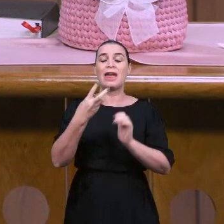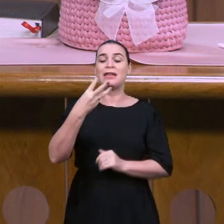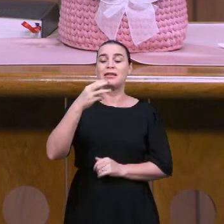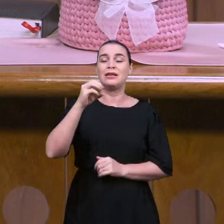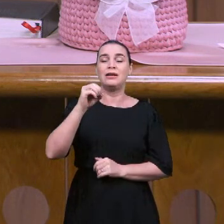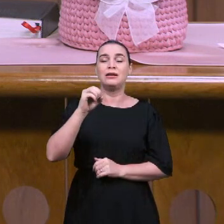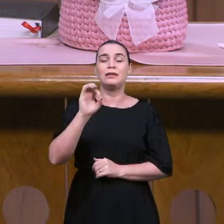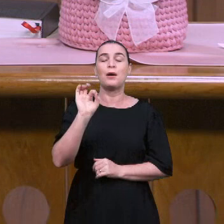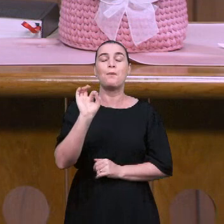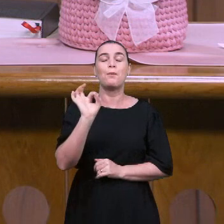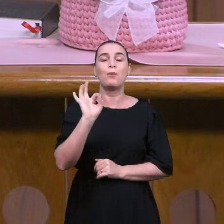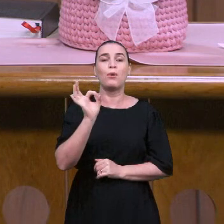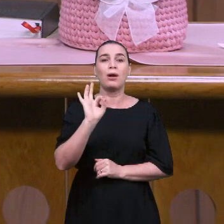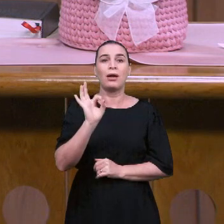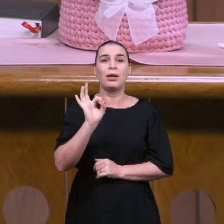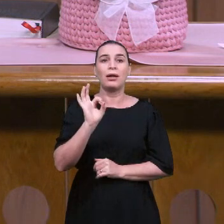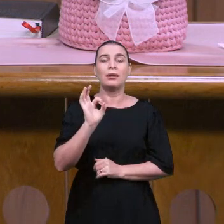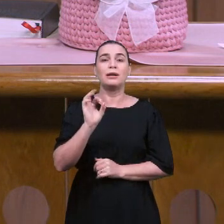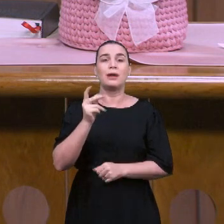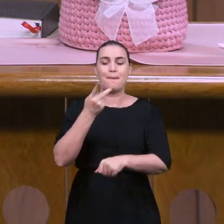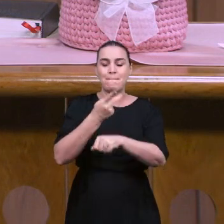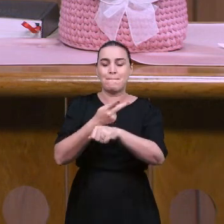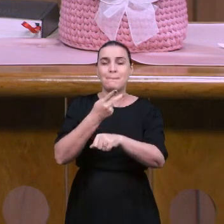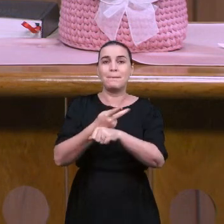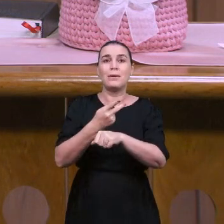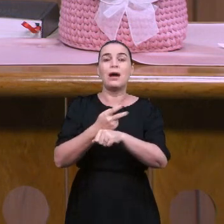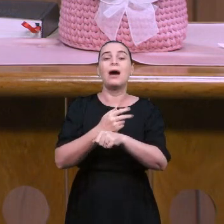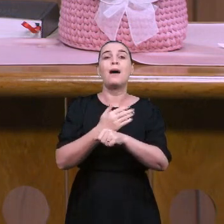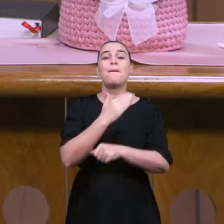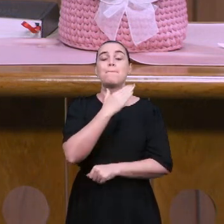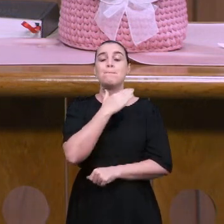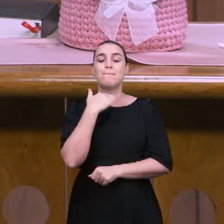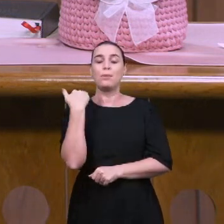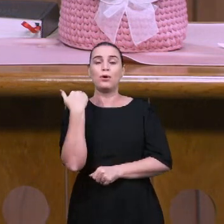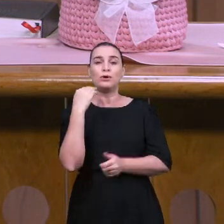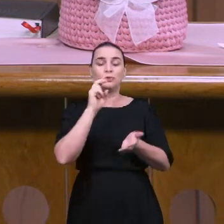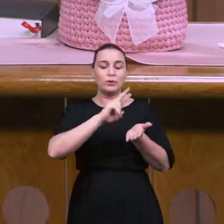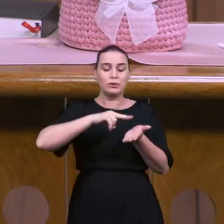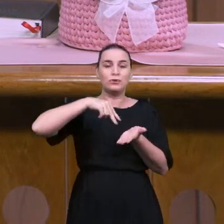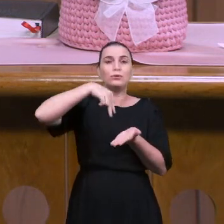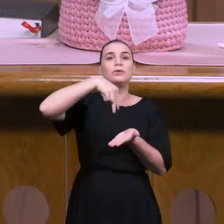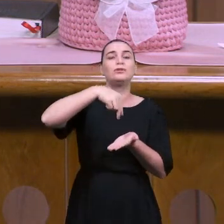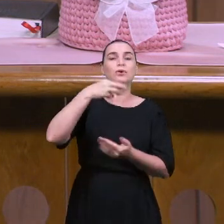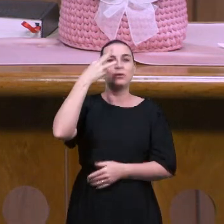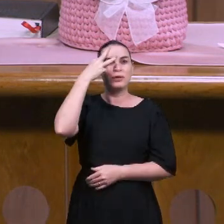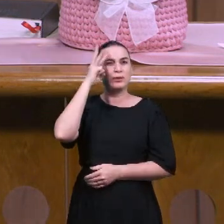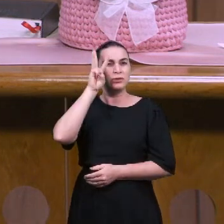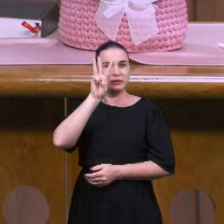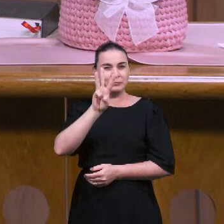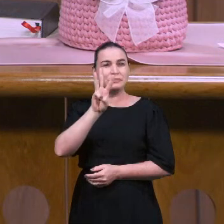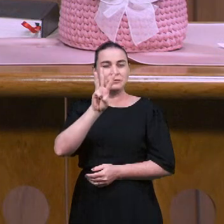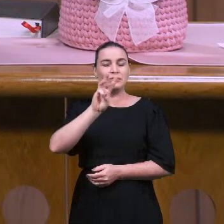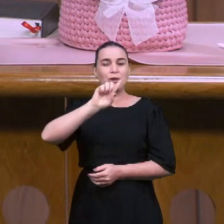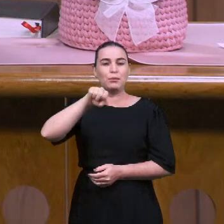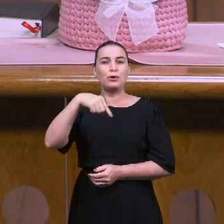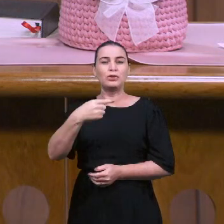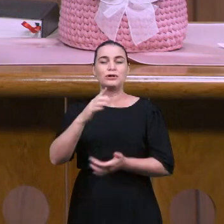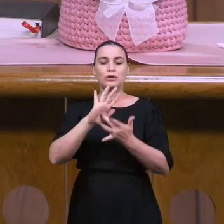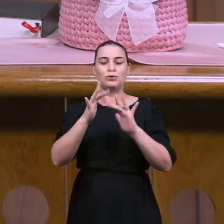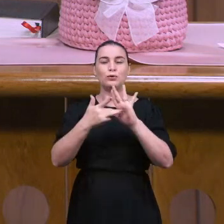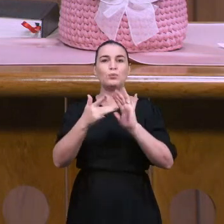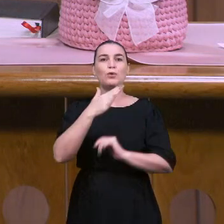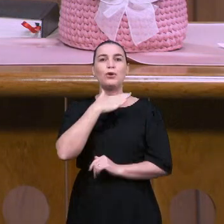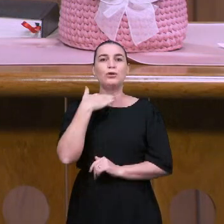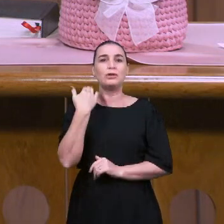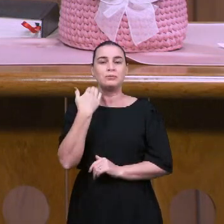Les 30 pièces d'argent pour sa mort, sa résurrection, que c'est la nourriture de l'Église, elle a une valeur. Maintenant, ce n'est plus